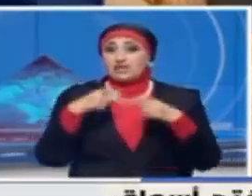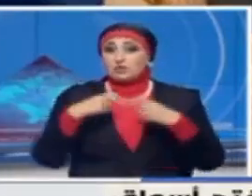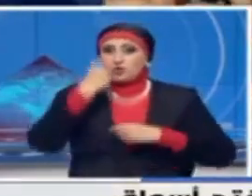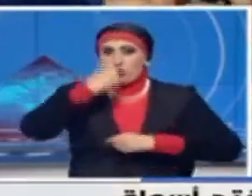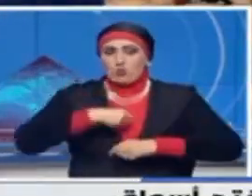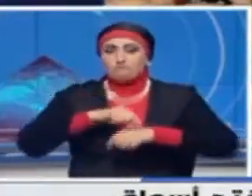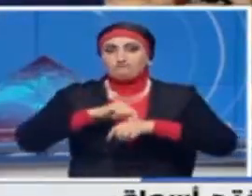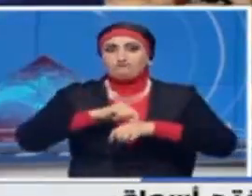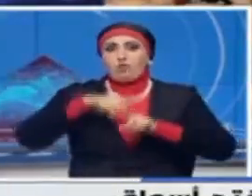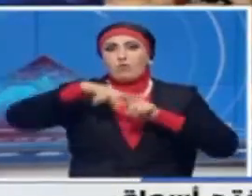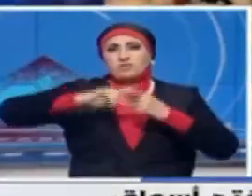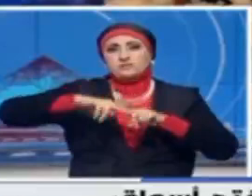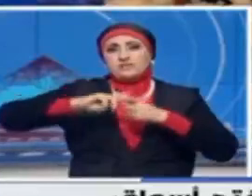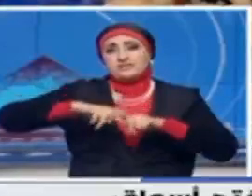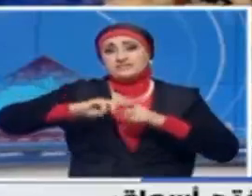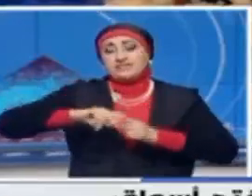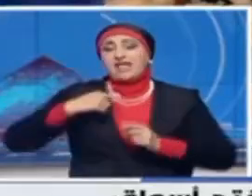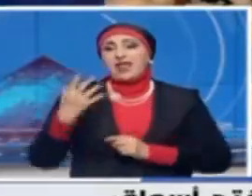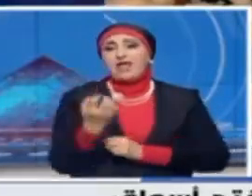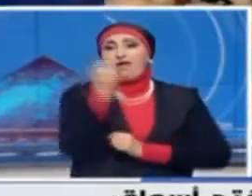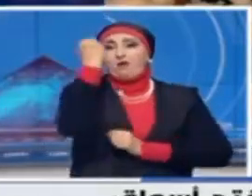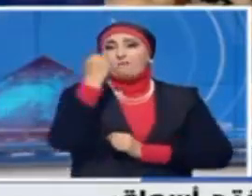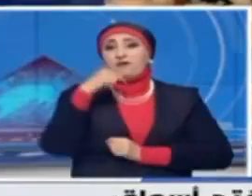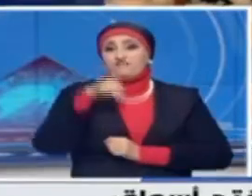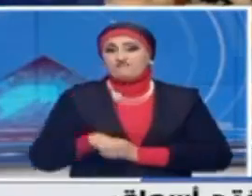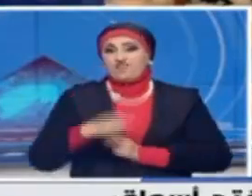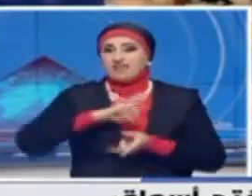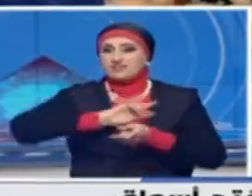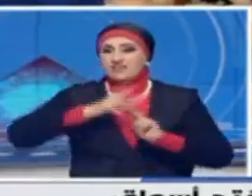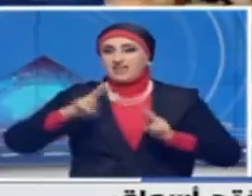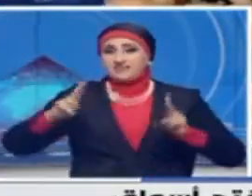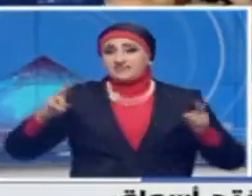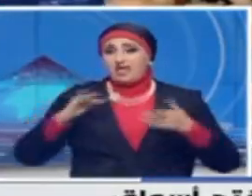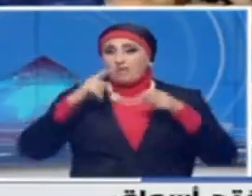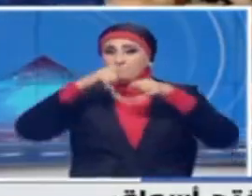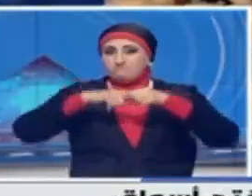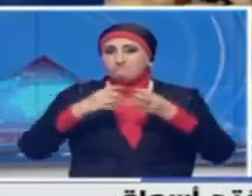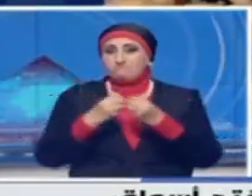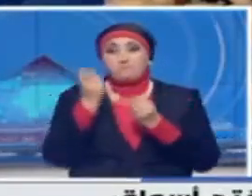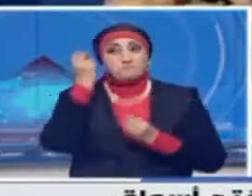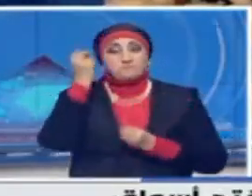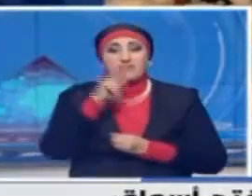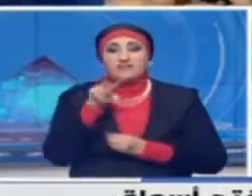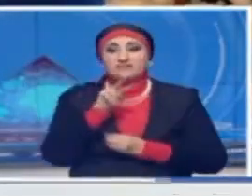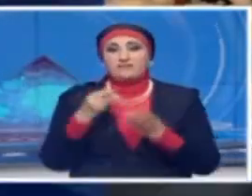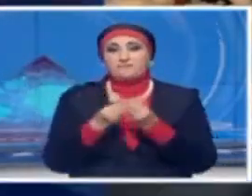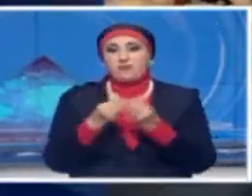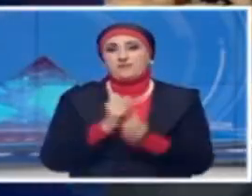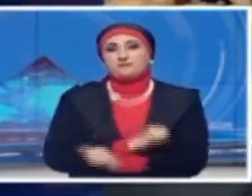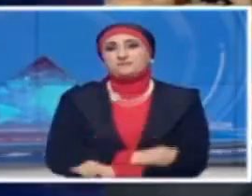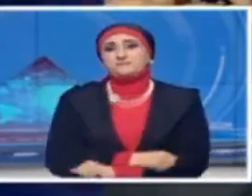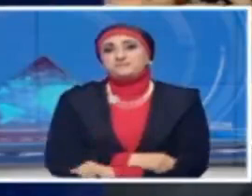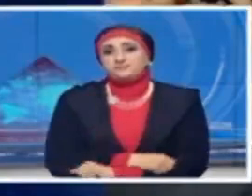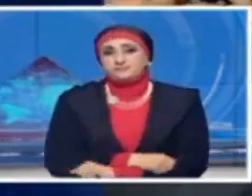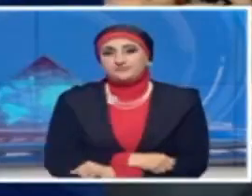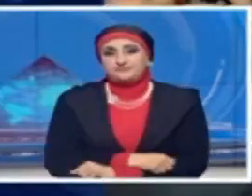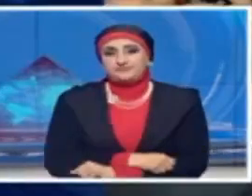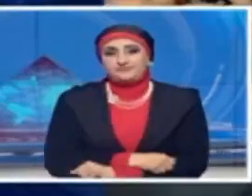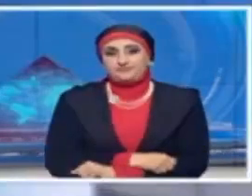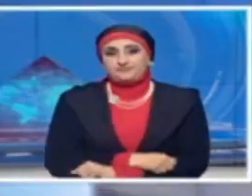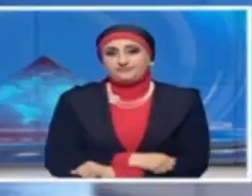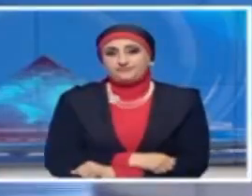التكنولوجية والبشرية والتصنيعية التي تمتلكها ومجالات التعاون المقترحة بين البلدين.